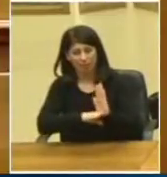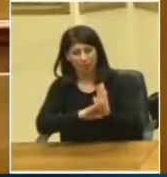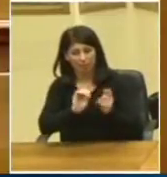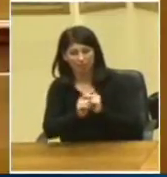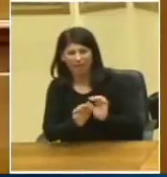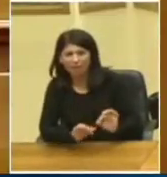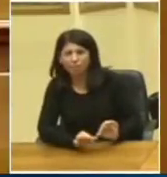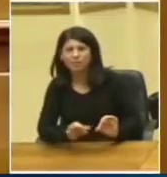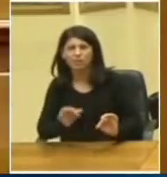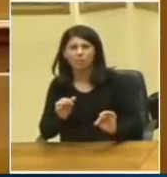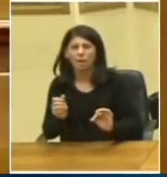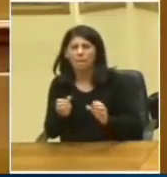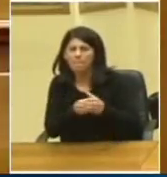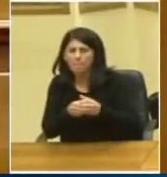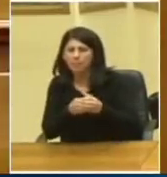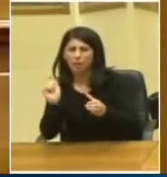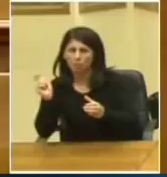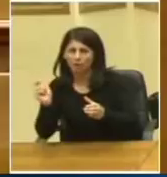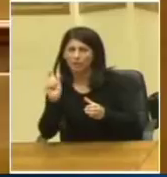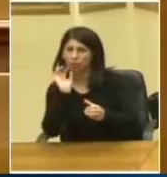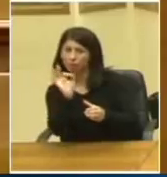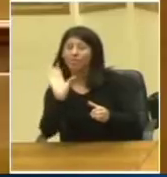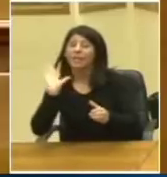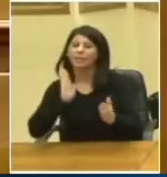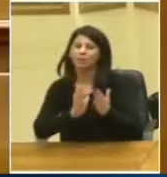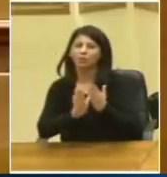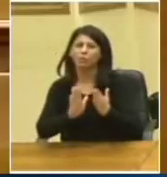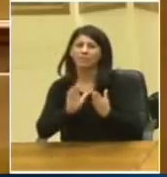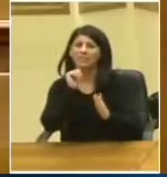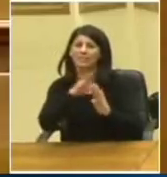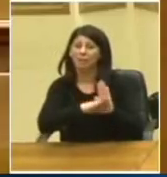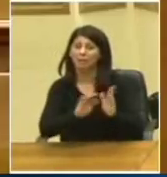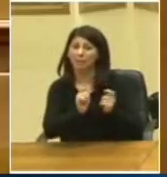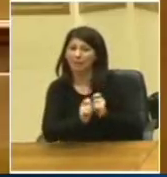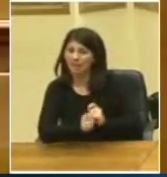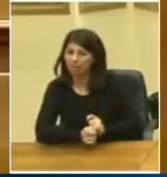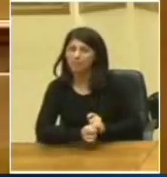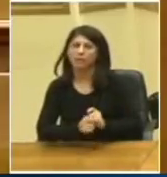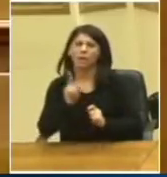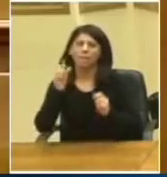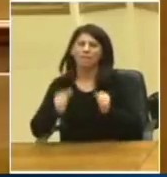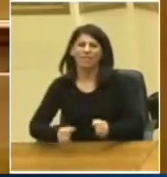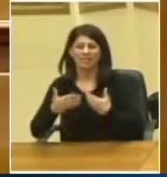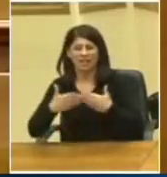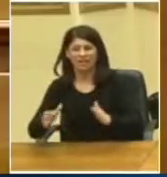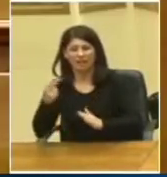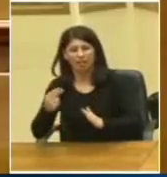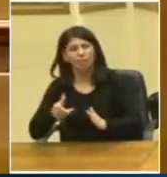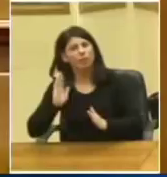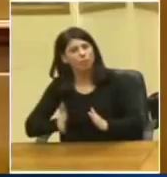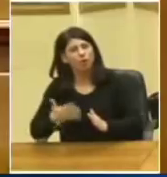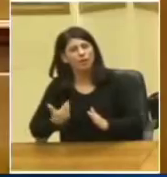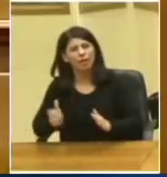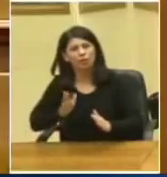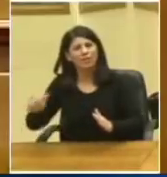μικροπολιτικές σκοπιμότητες. Πόσο δε μάλλον δεν αντιμετωπίζουμε τη συνταγματική μεταρρύθμιση με βάση τα ανοιχτά θέματα που μπορεί να έχουν στελέχη